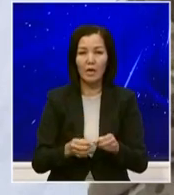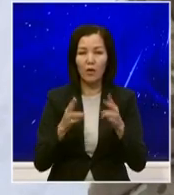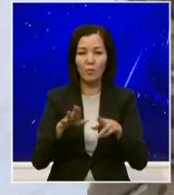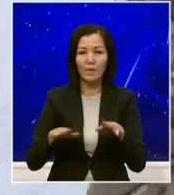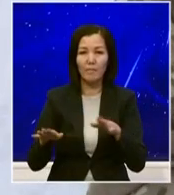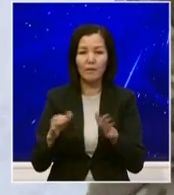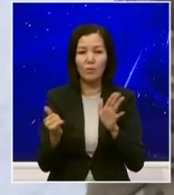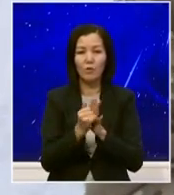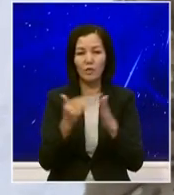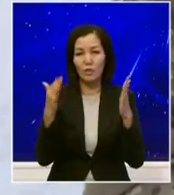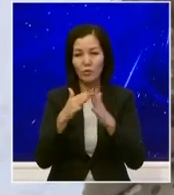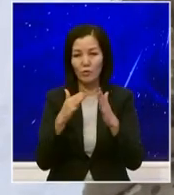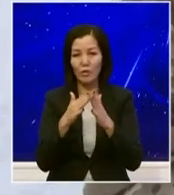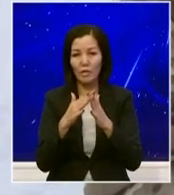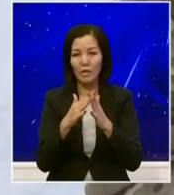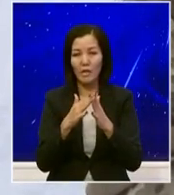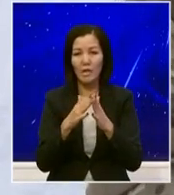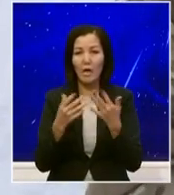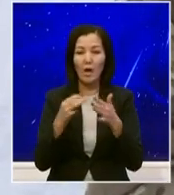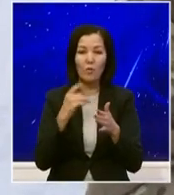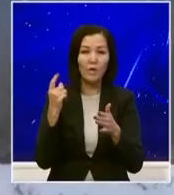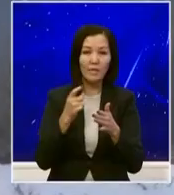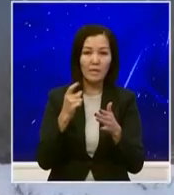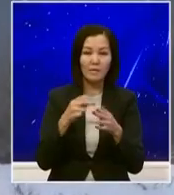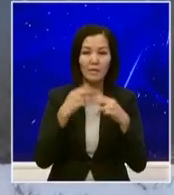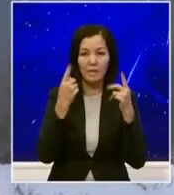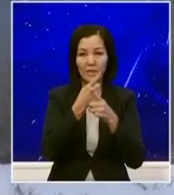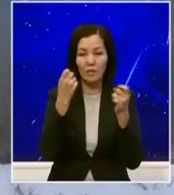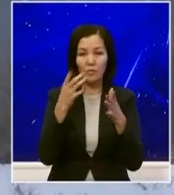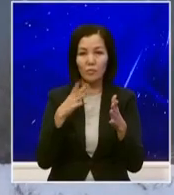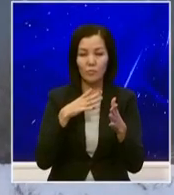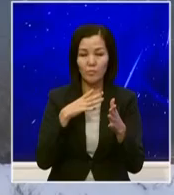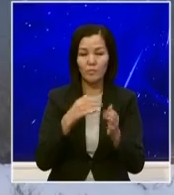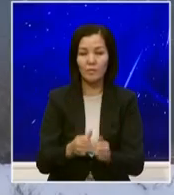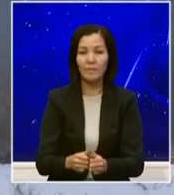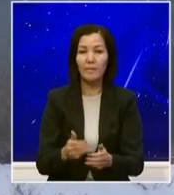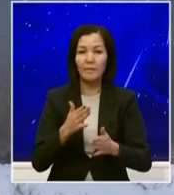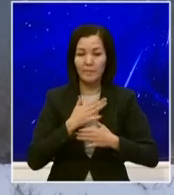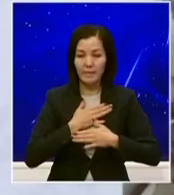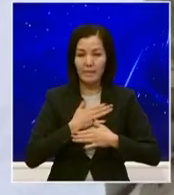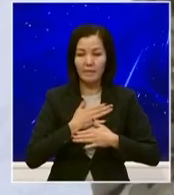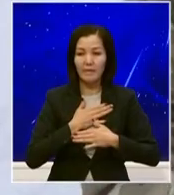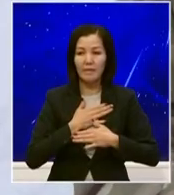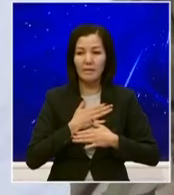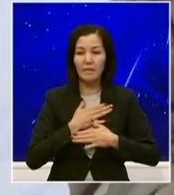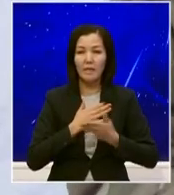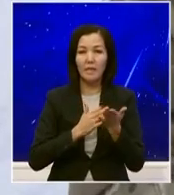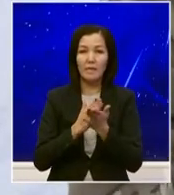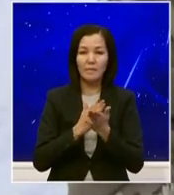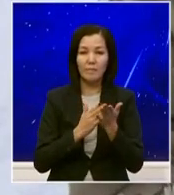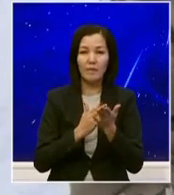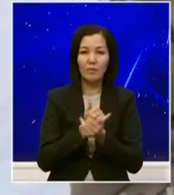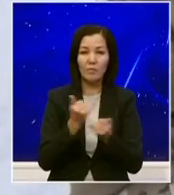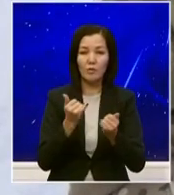аймақтарда орналасқан үйлерге, шаруашылық жерлеріне ескерту хабарламаларын таратамыз. Біздің мына қызмет көрсету